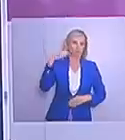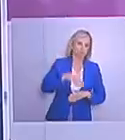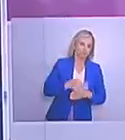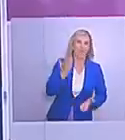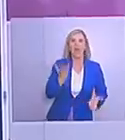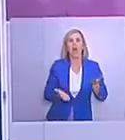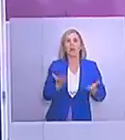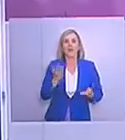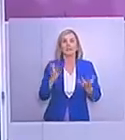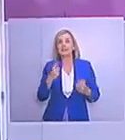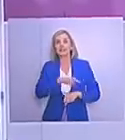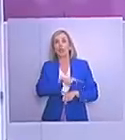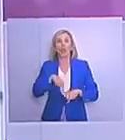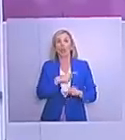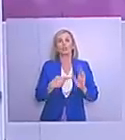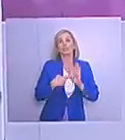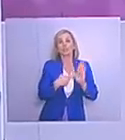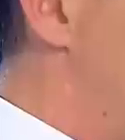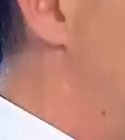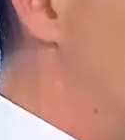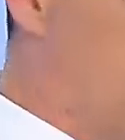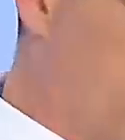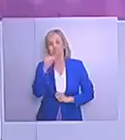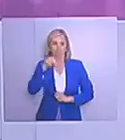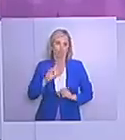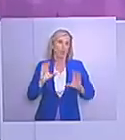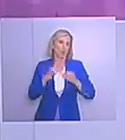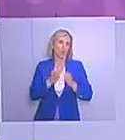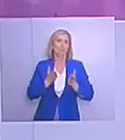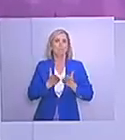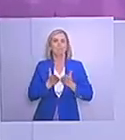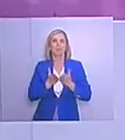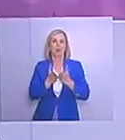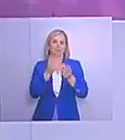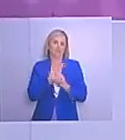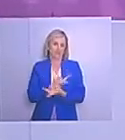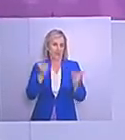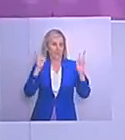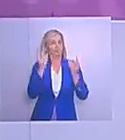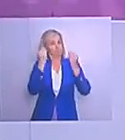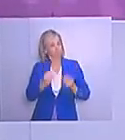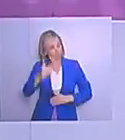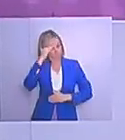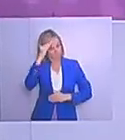να δώσει τη δική της εκδοχή για τα πράγματα. Και τον κύριο Μπιμπίλα βεβαίως, έτσι. Βεβαίως. Μπορώ να συμπληρώσω κάτι. Φυσικά.